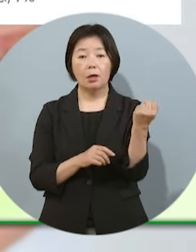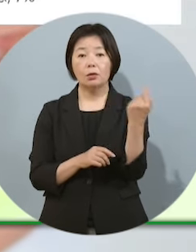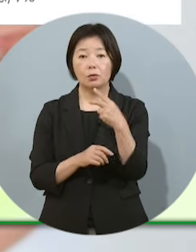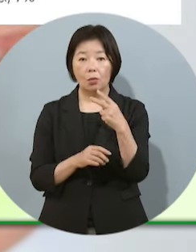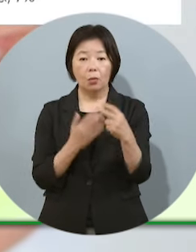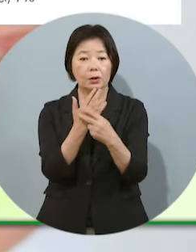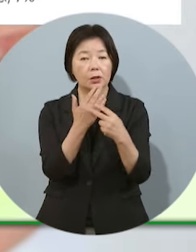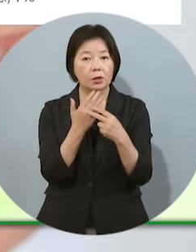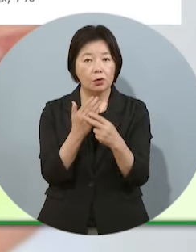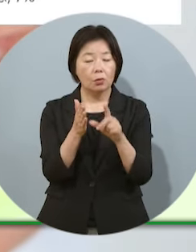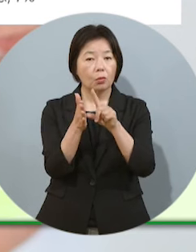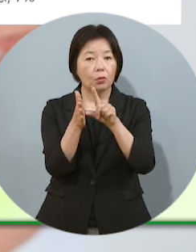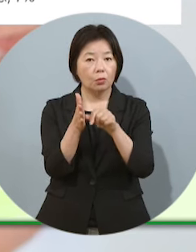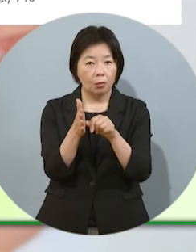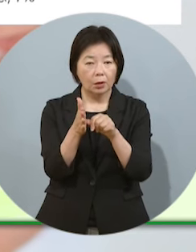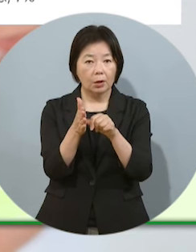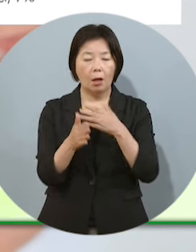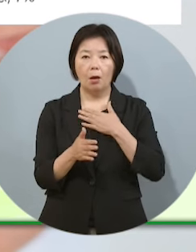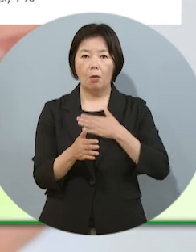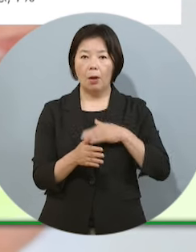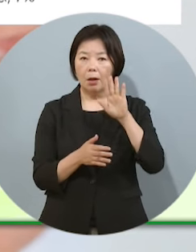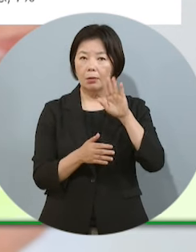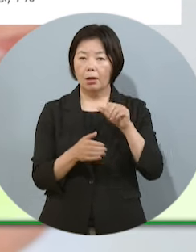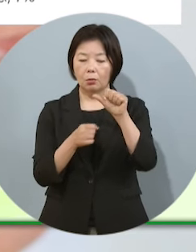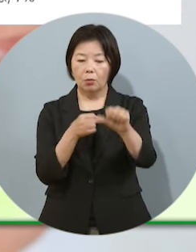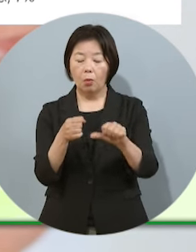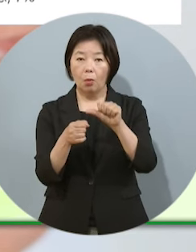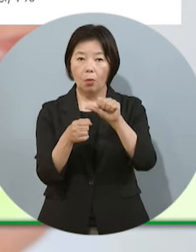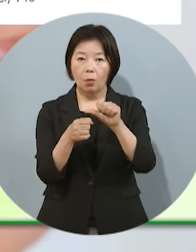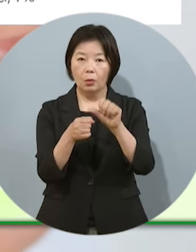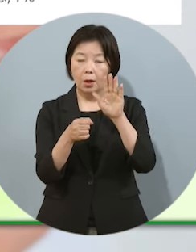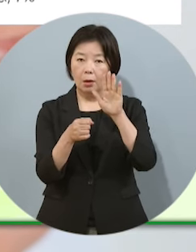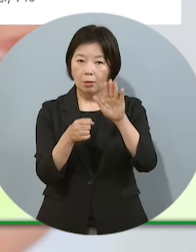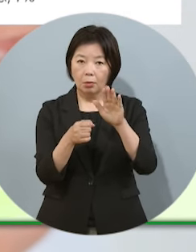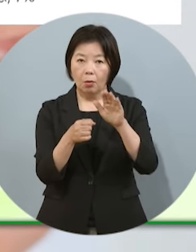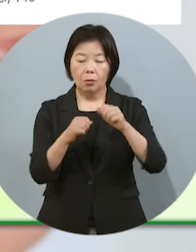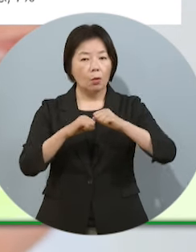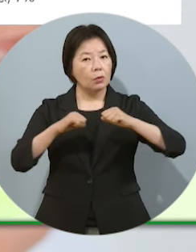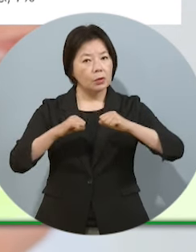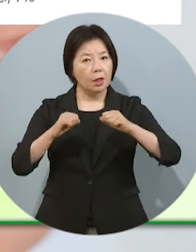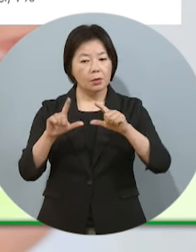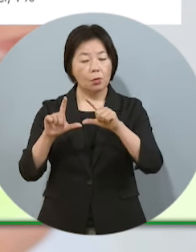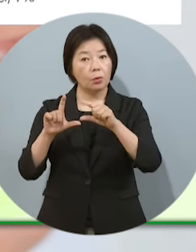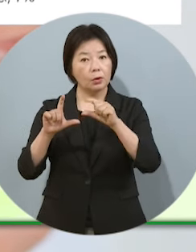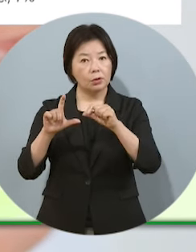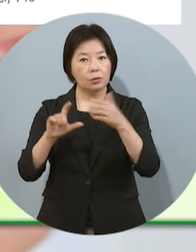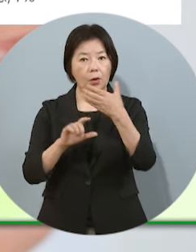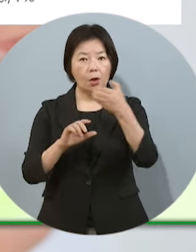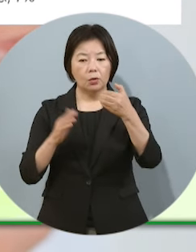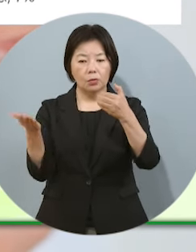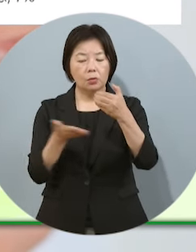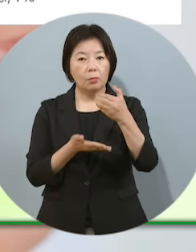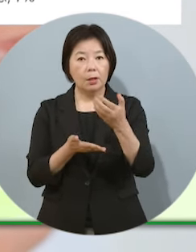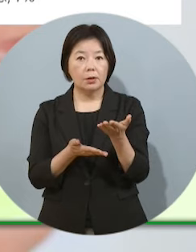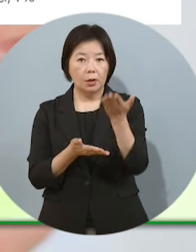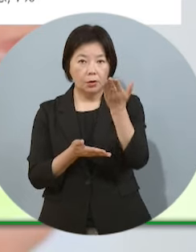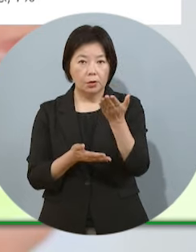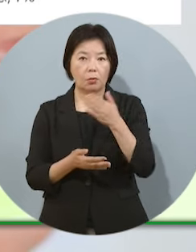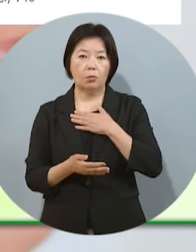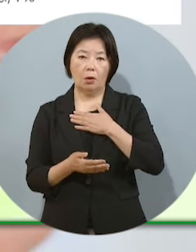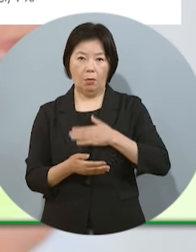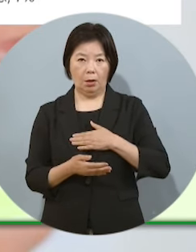合、がんと診断されてから5年後の生存率が 90% 以上であることが分かっています